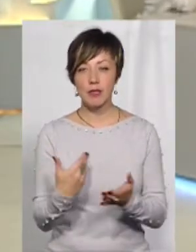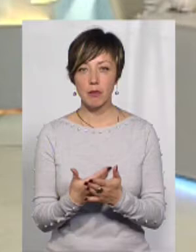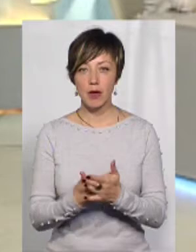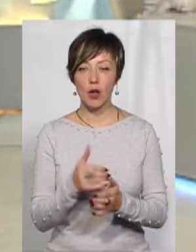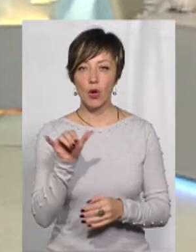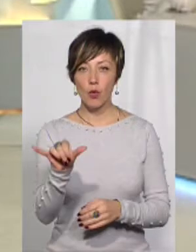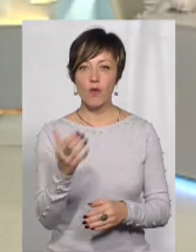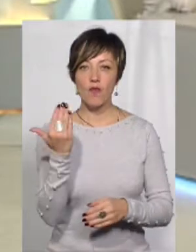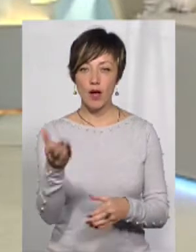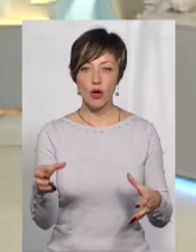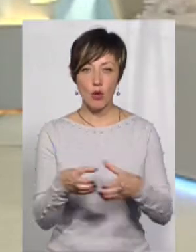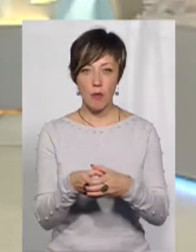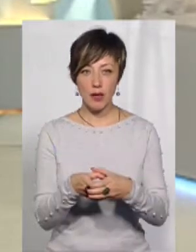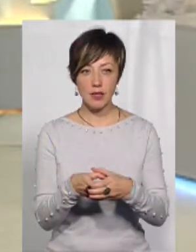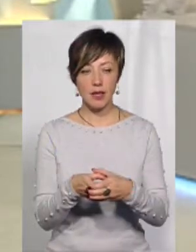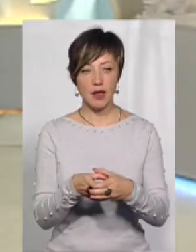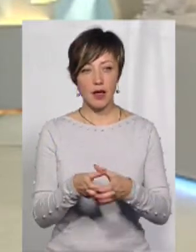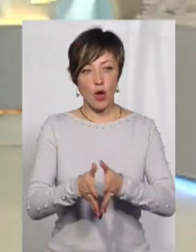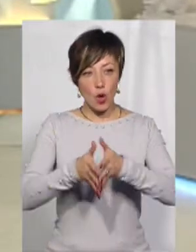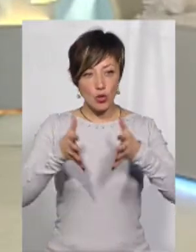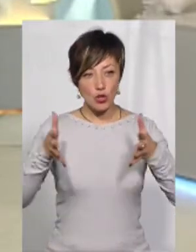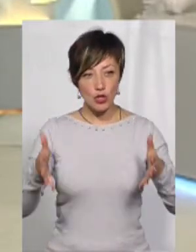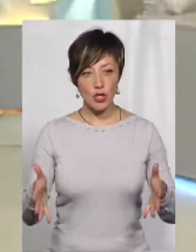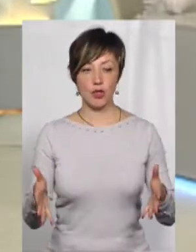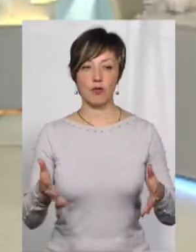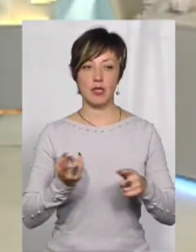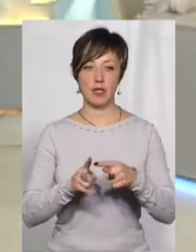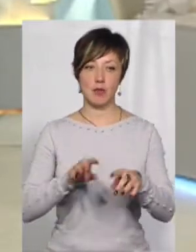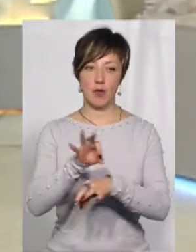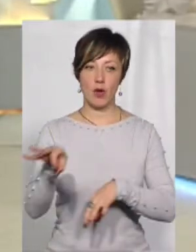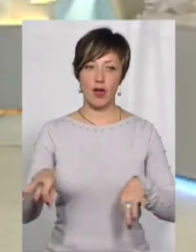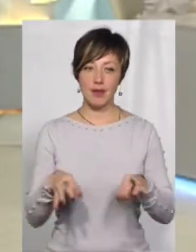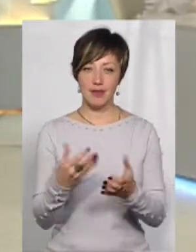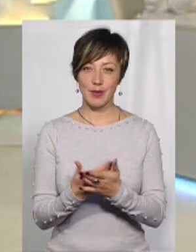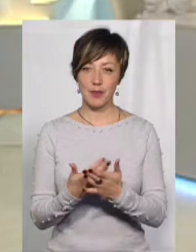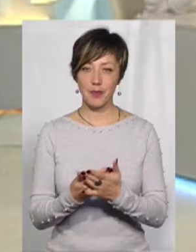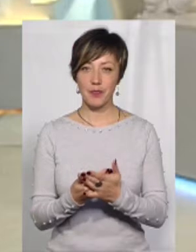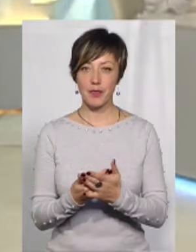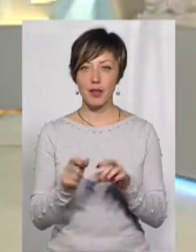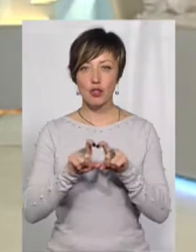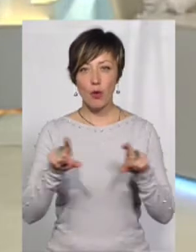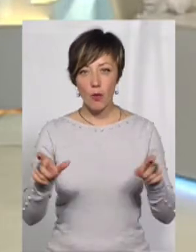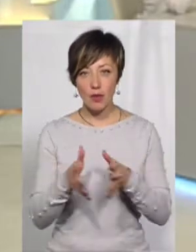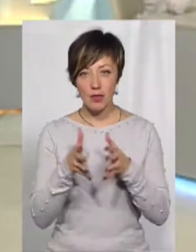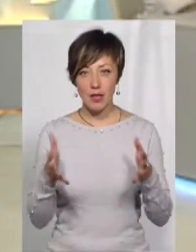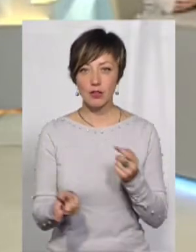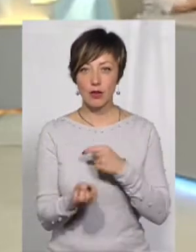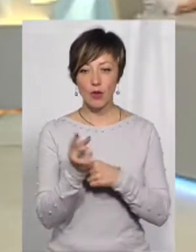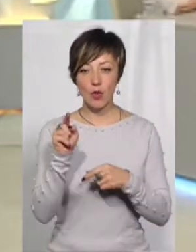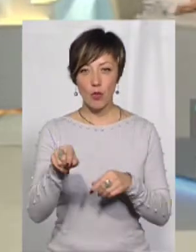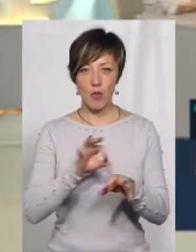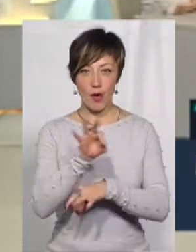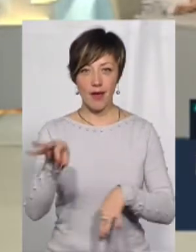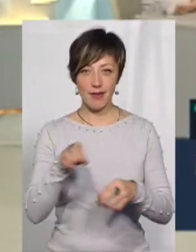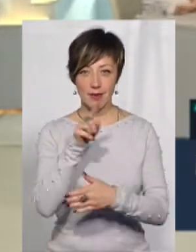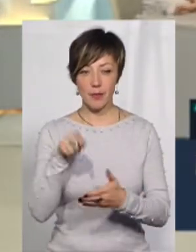наприклад, у вашій громаді виходити за межі студії, навіть якщо не студії, за межі школи, навіть якщо народжуються саме у школі